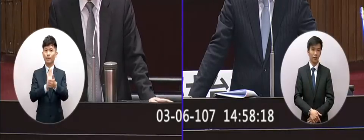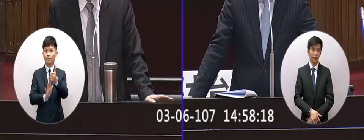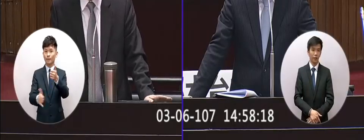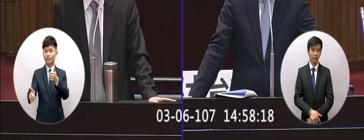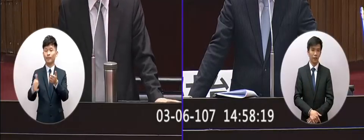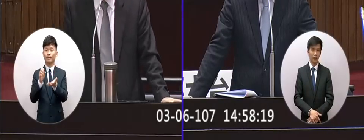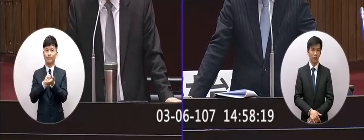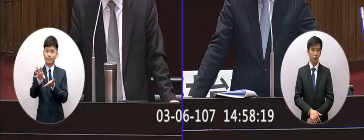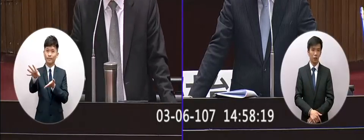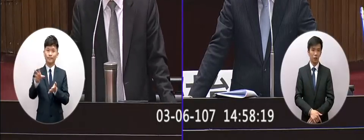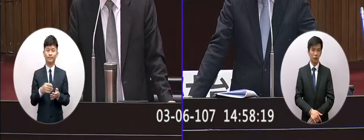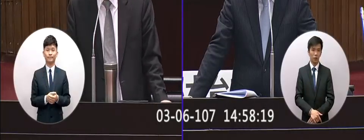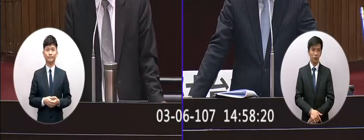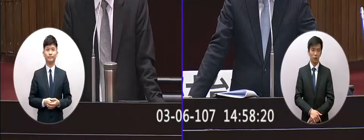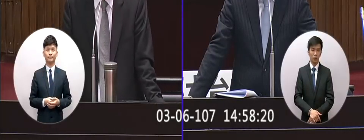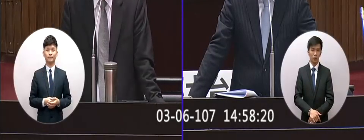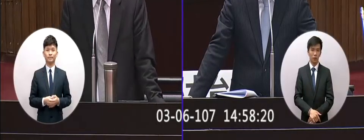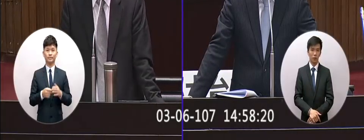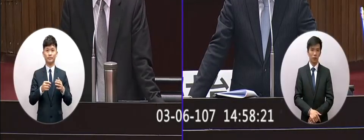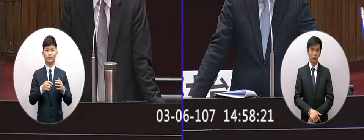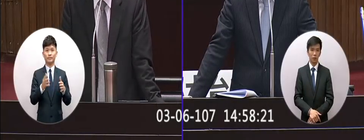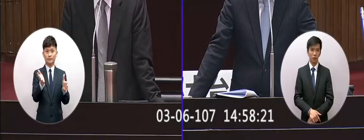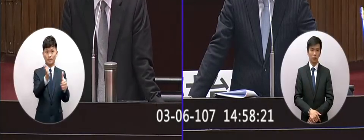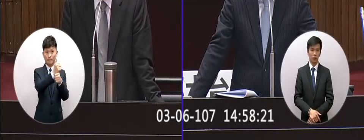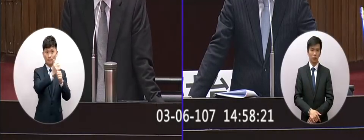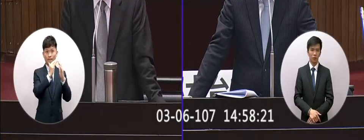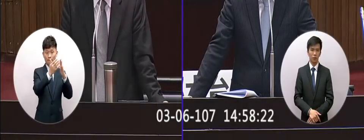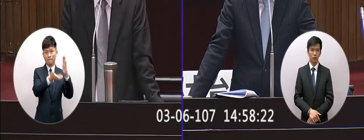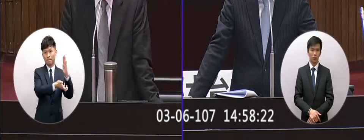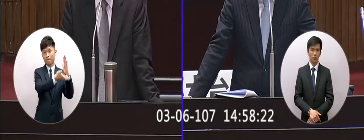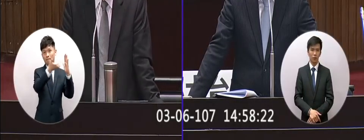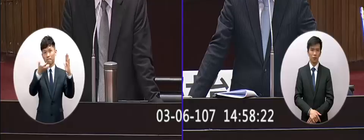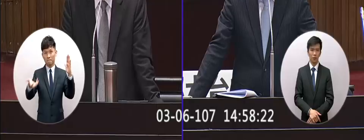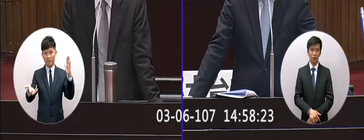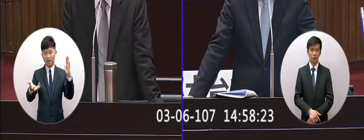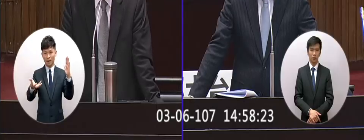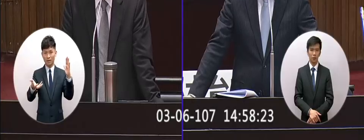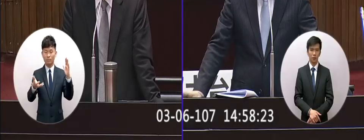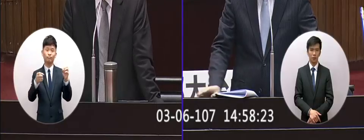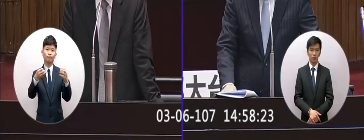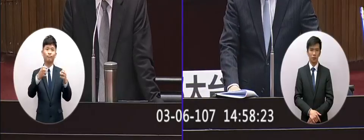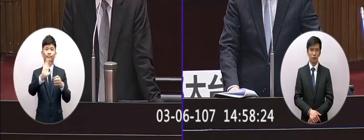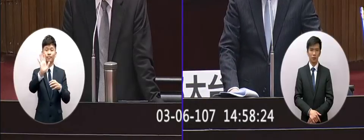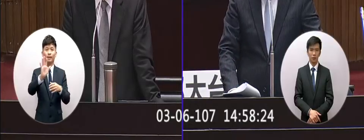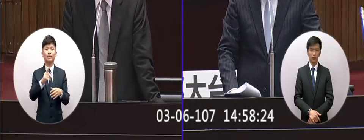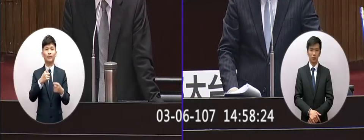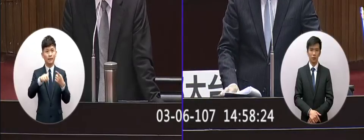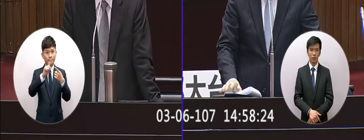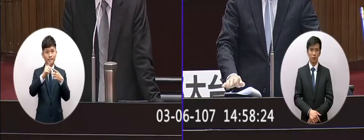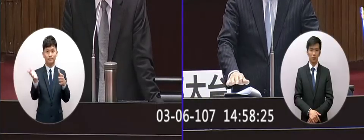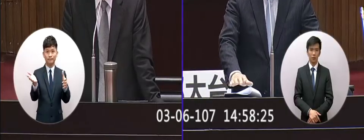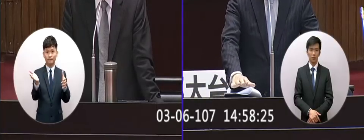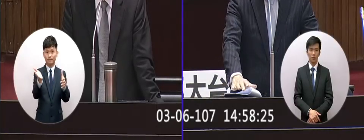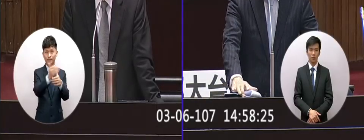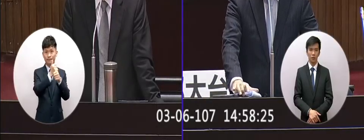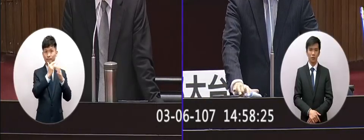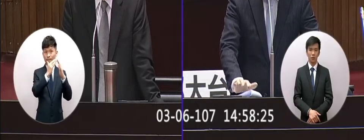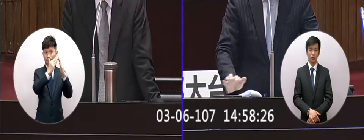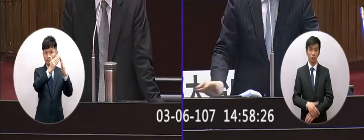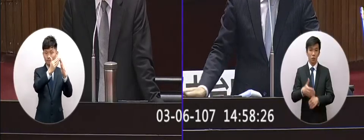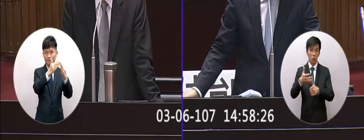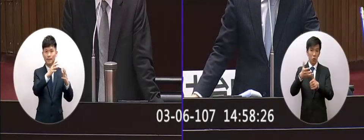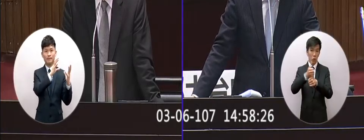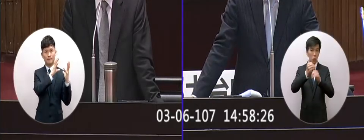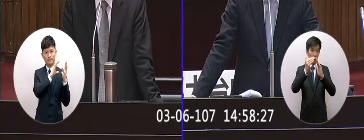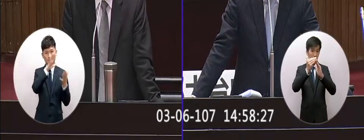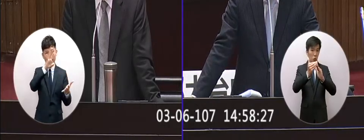嗯，就是说我们不要用迁都的概念啦，哦，我想应该是说首都减压啦。因为 首都